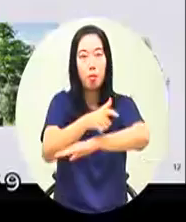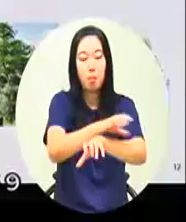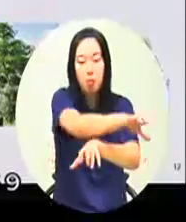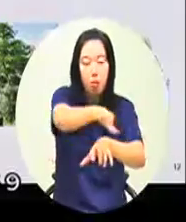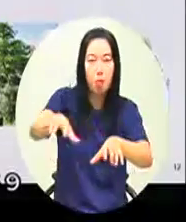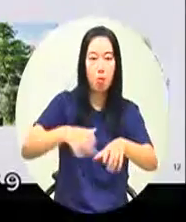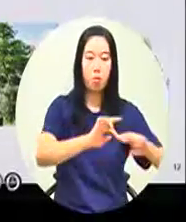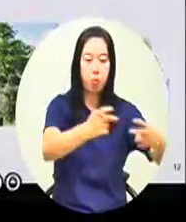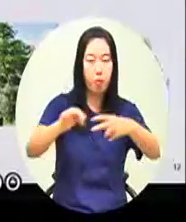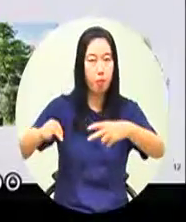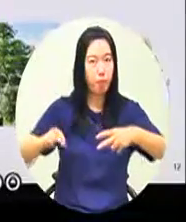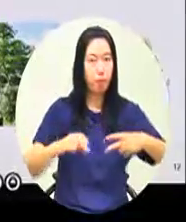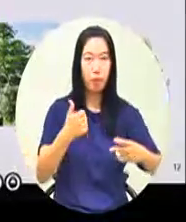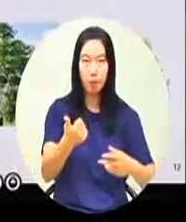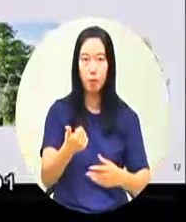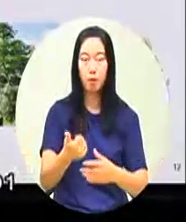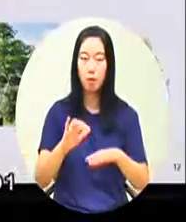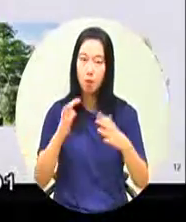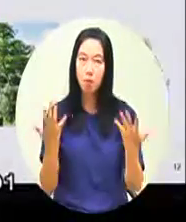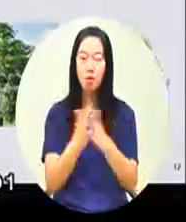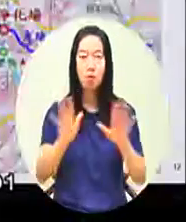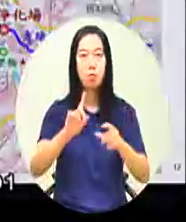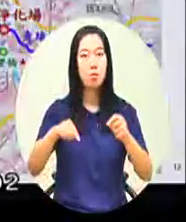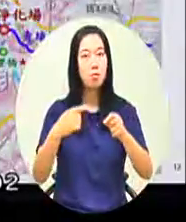改善，预计是在今年底会完工。